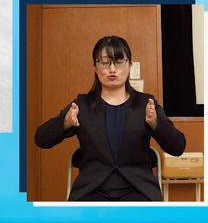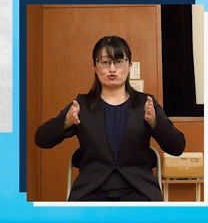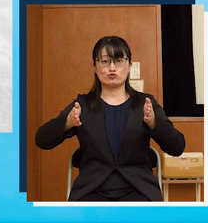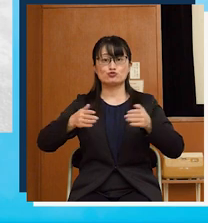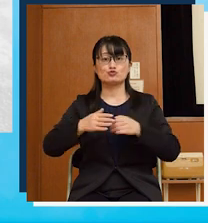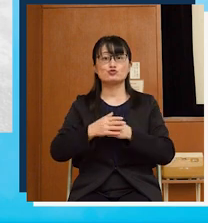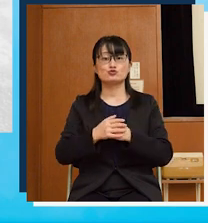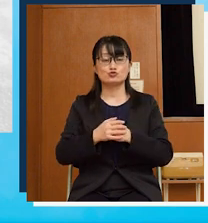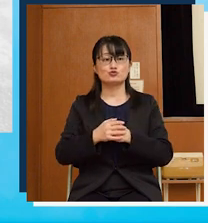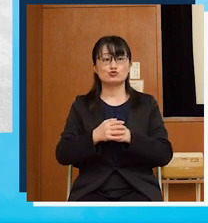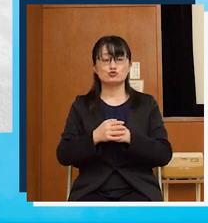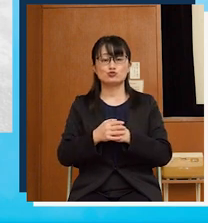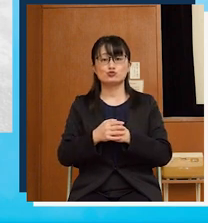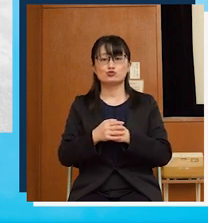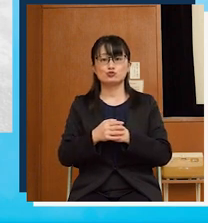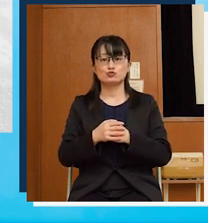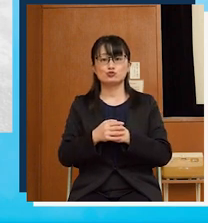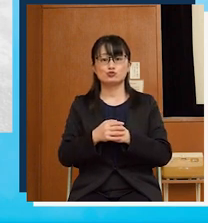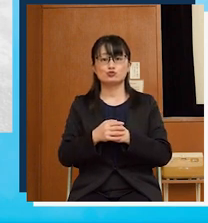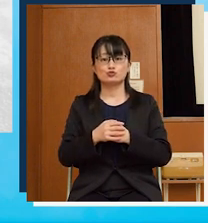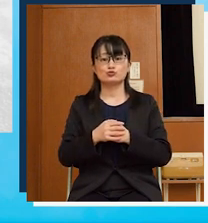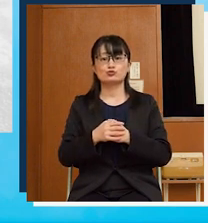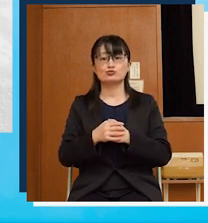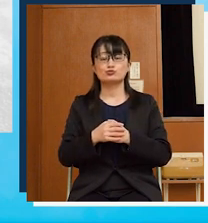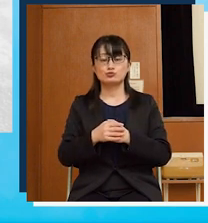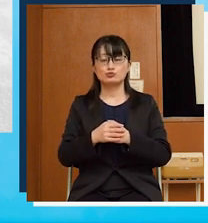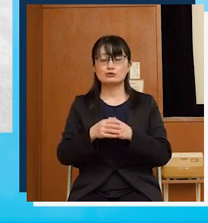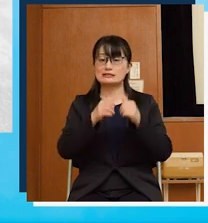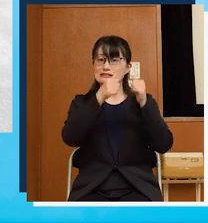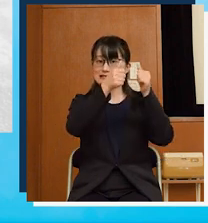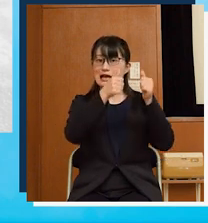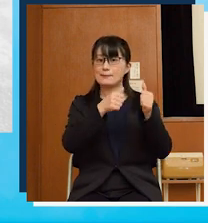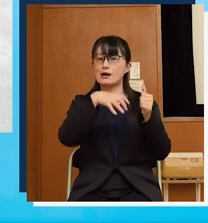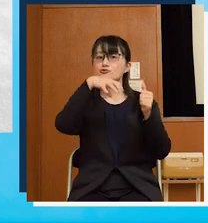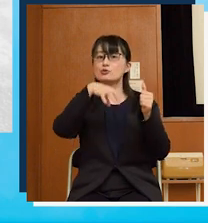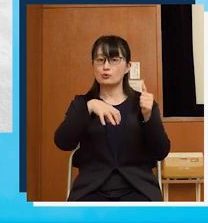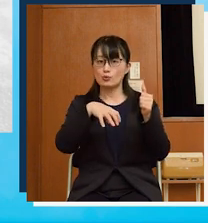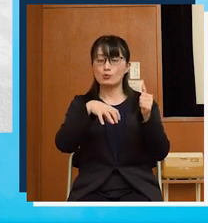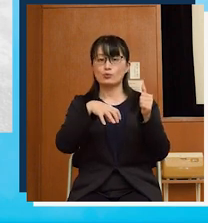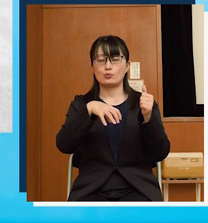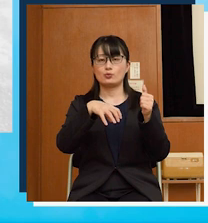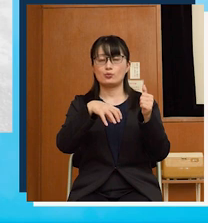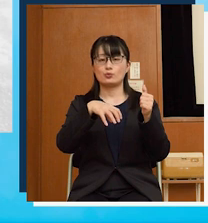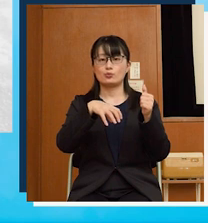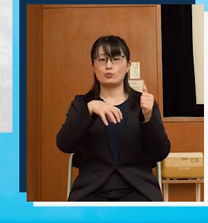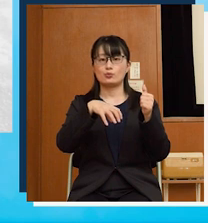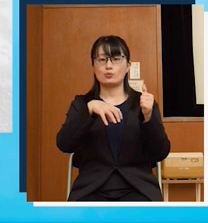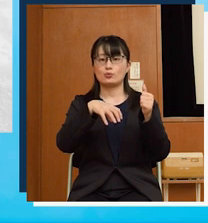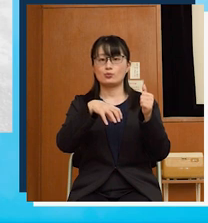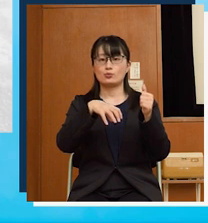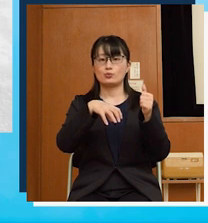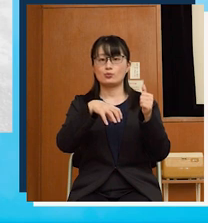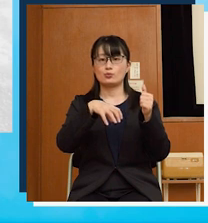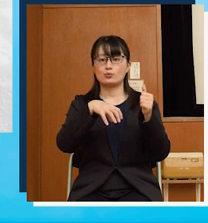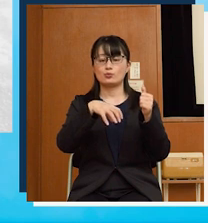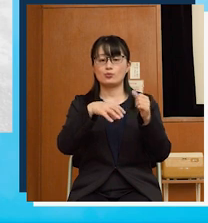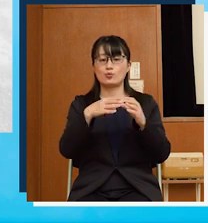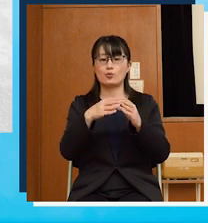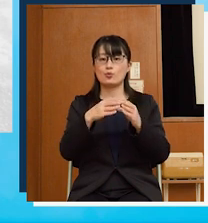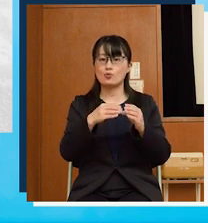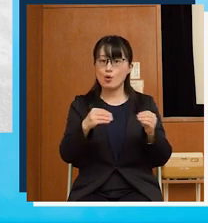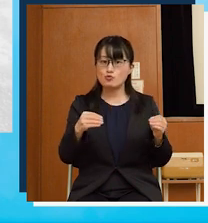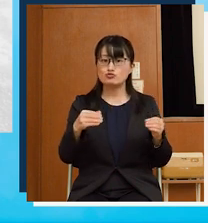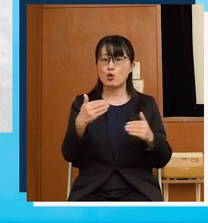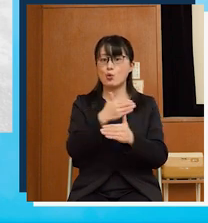を持つという言い方ちょっと難しい方です持つことを言い方に裁判所もこの国土交通